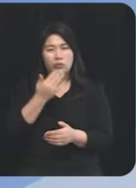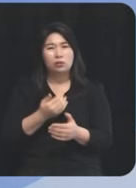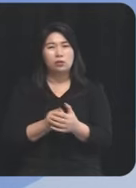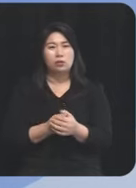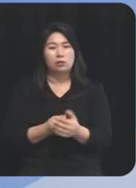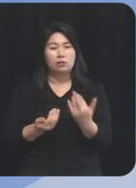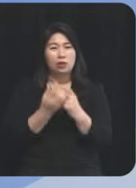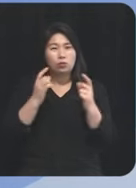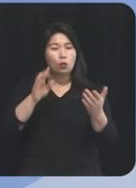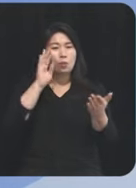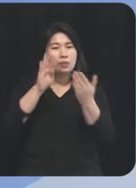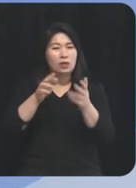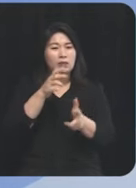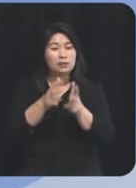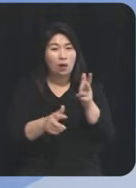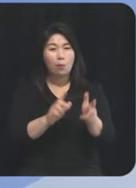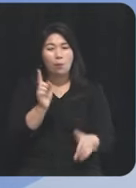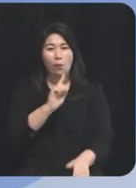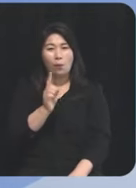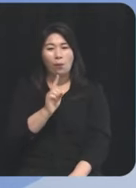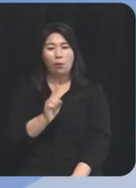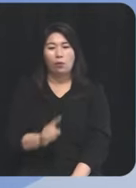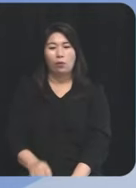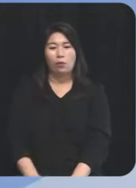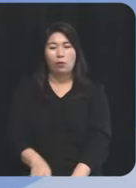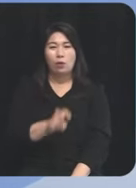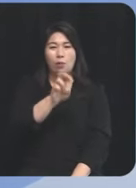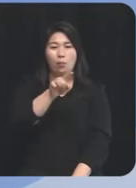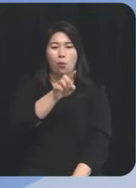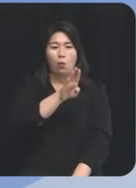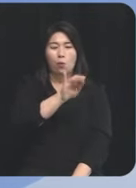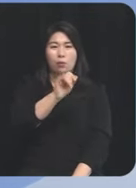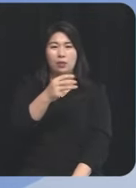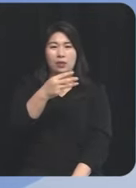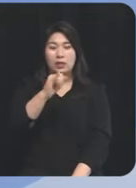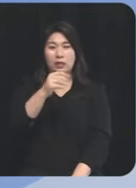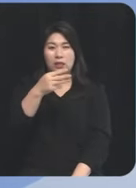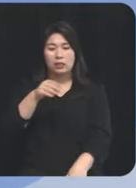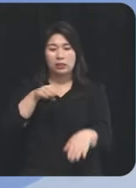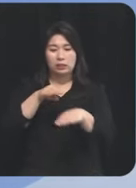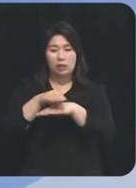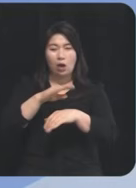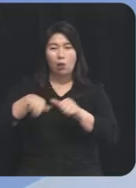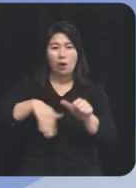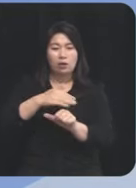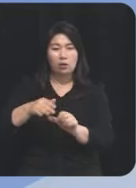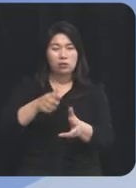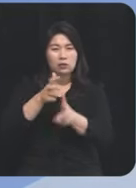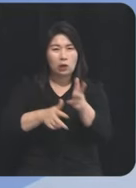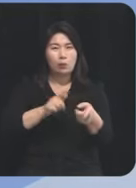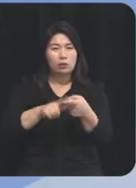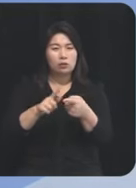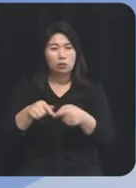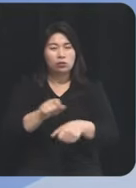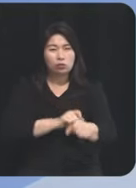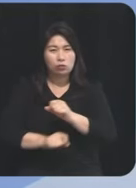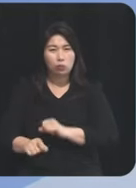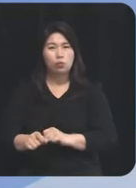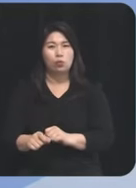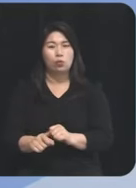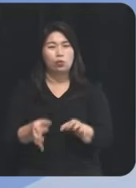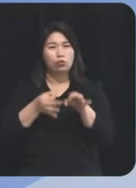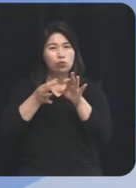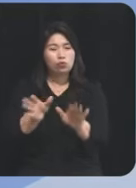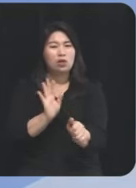그리고 제조형 미래산업이라고 할 수 있는 모빌리티, 에너지, 환경산업 등에 대해서 좀 더 적극적인